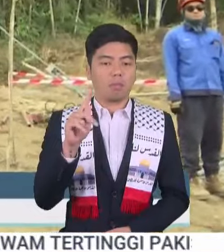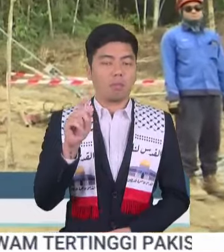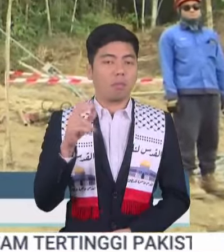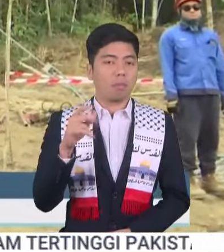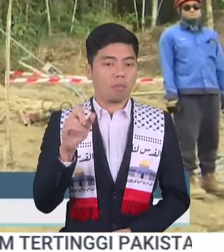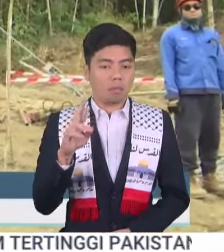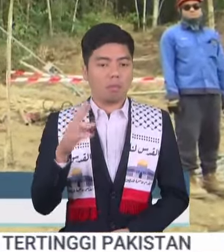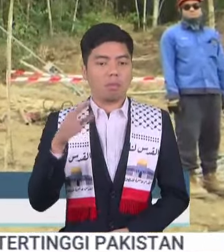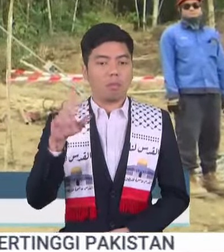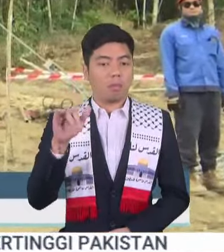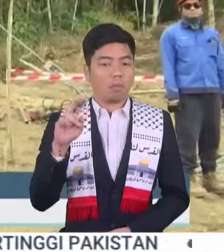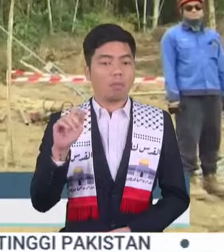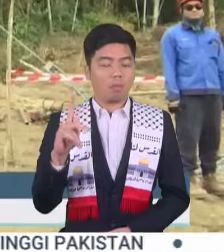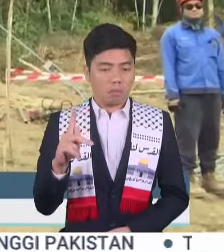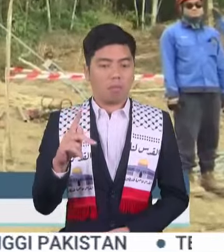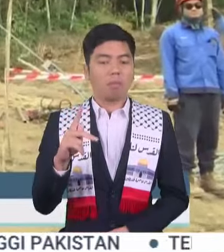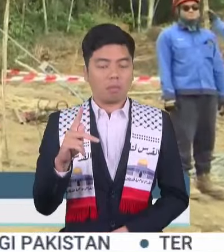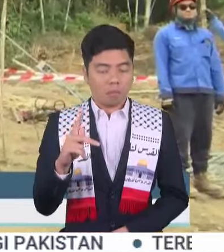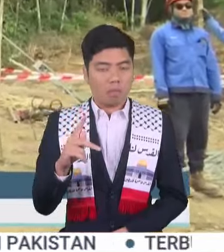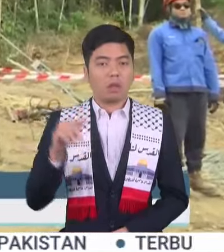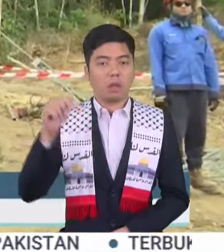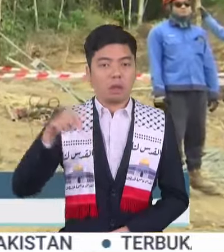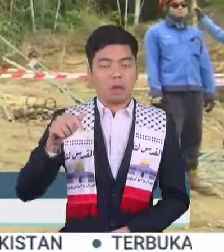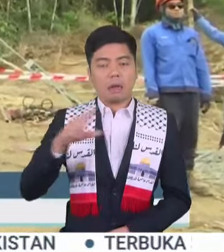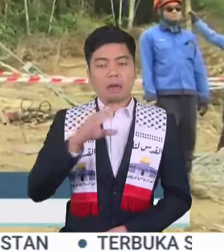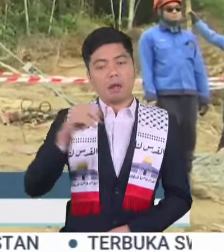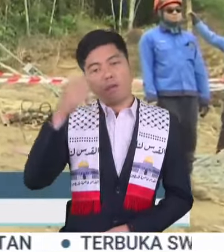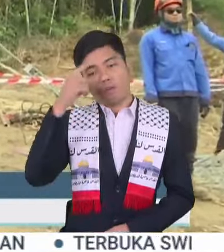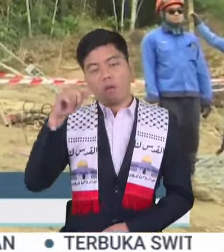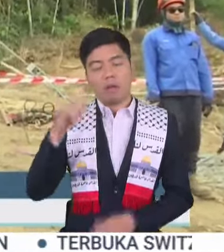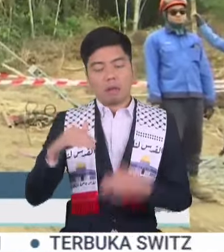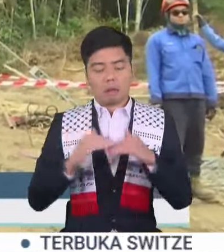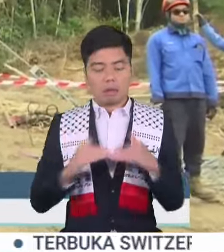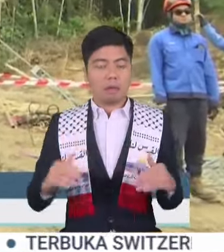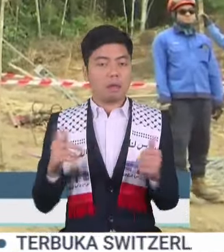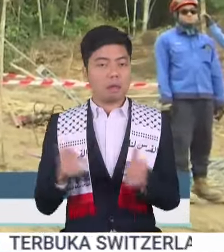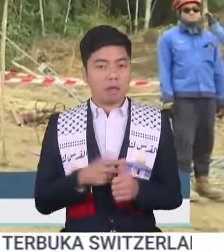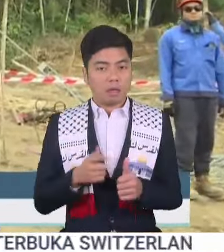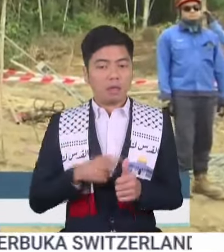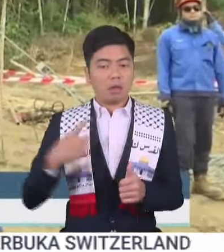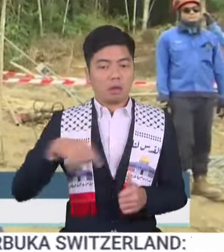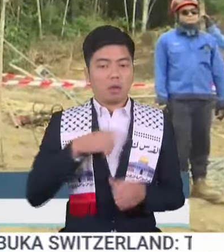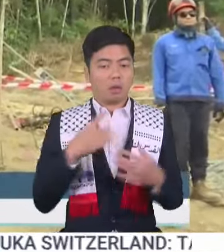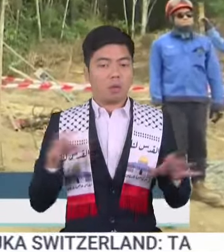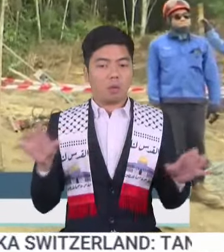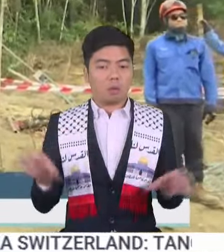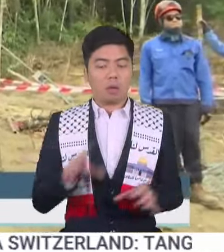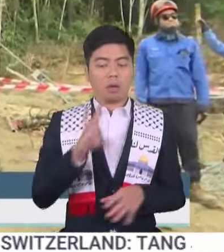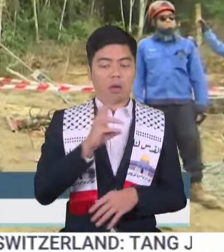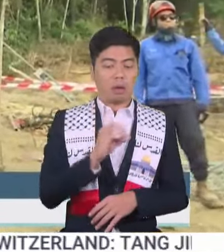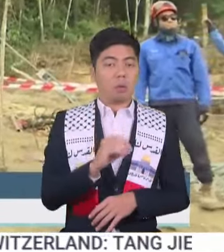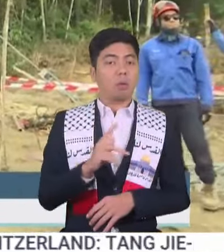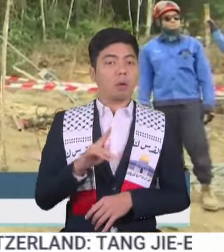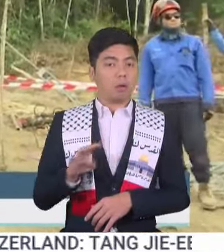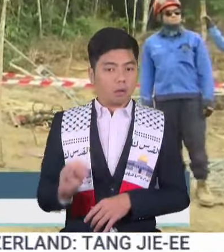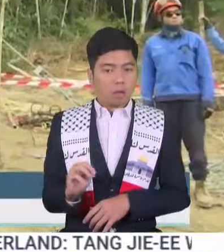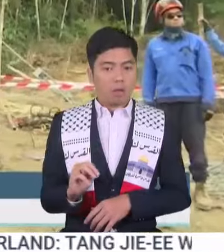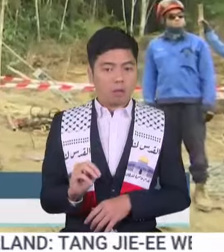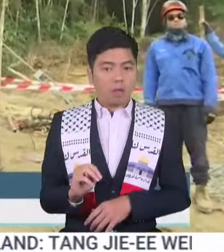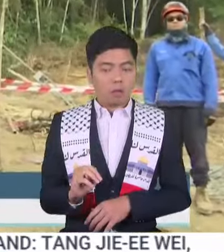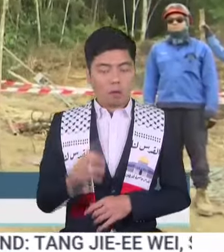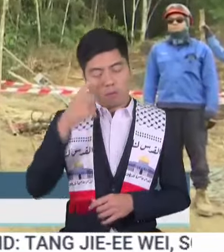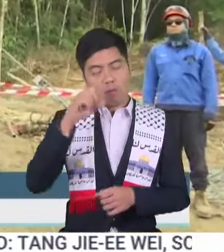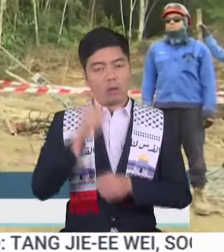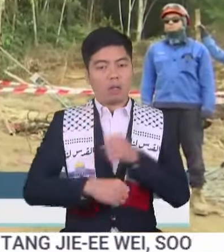kita punya talian 25 kV. Dan untuk fasa pertama, SESB akan melaksanakan sepanjang 60 km pada